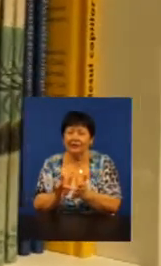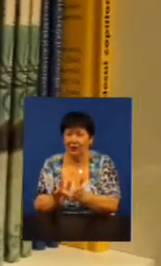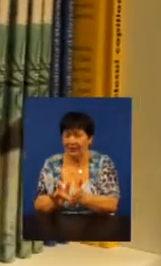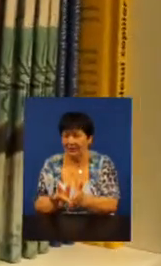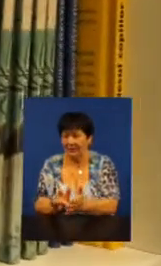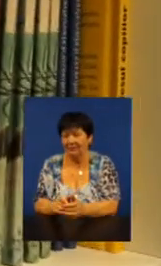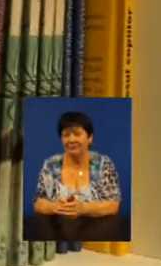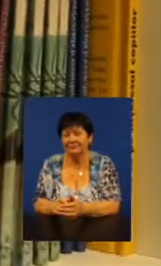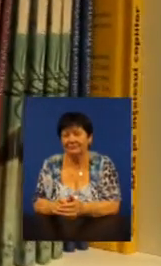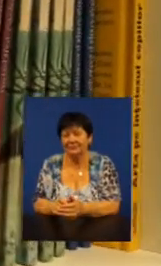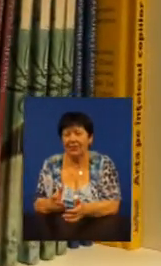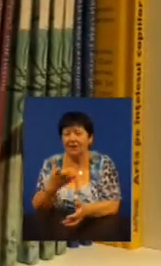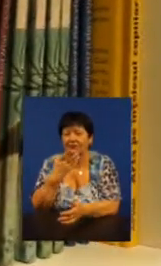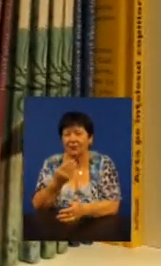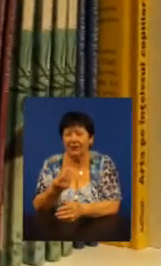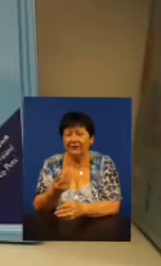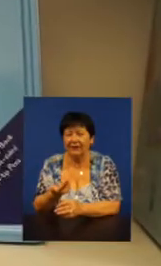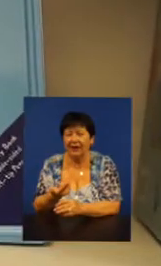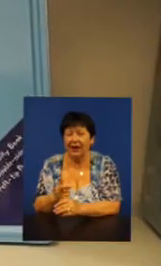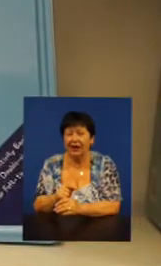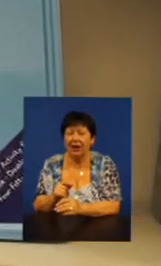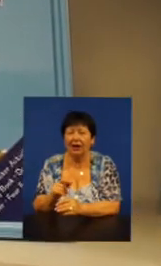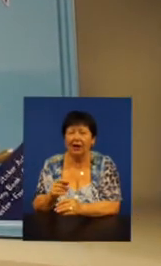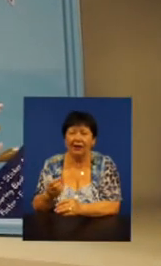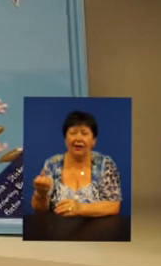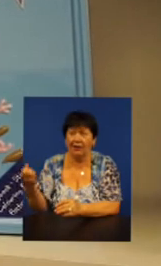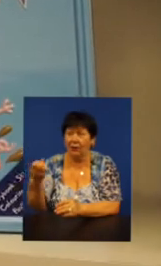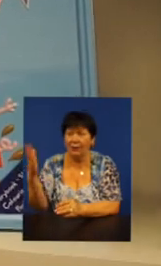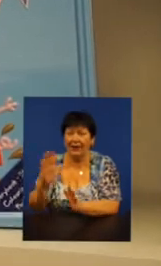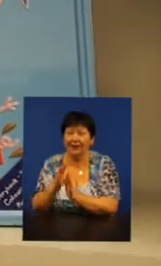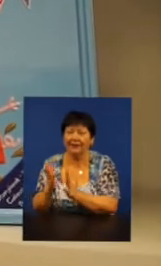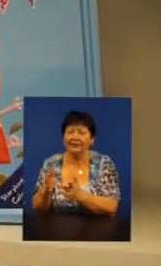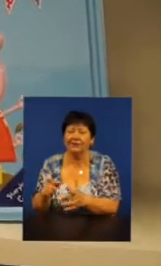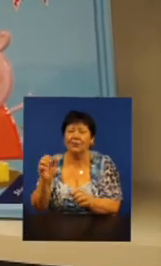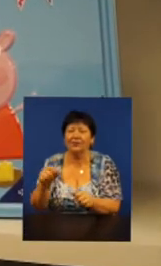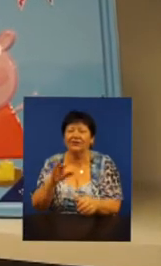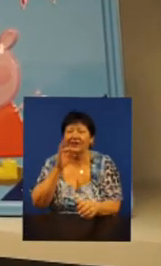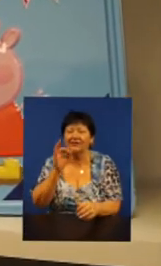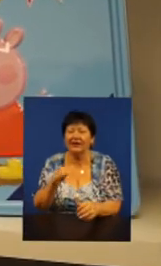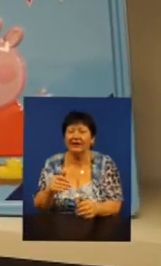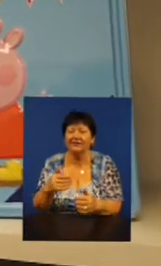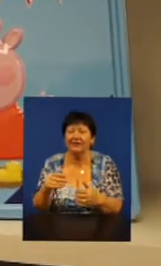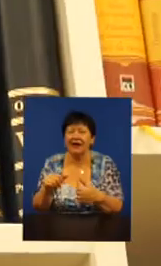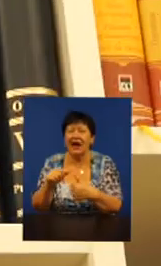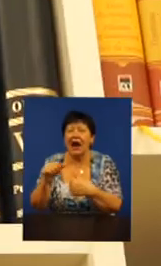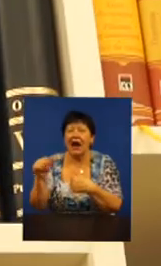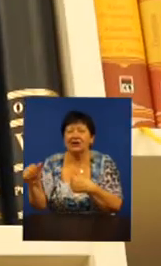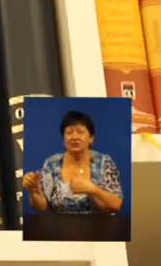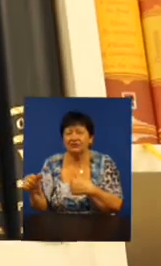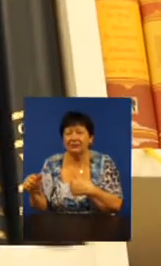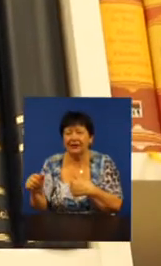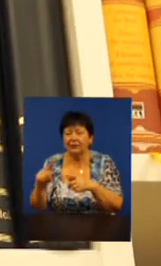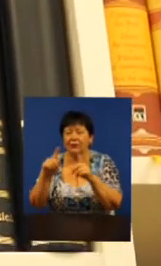în frumoasă și fabuloasă lumea cărților. Pot să zic că e un spațiu separat pentru fiecare în